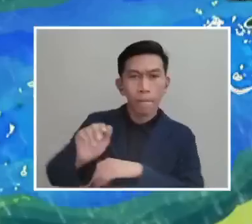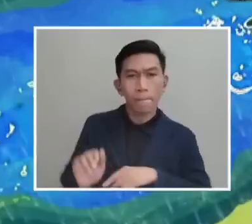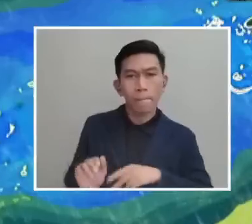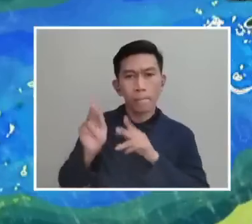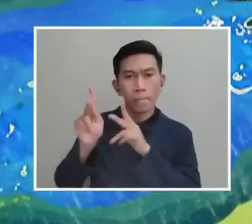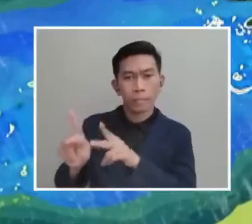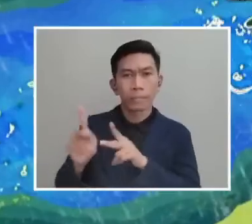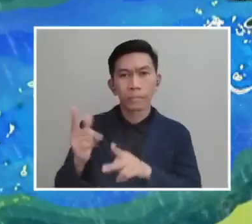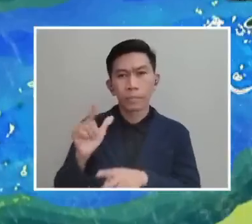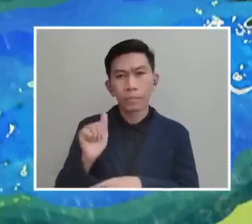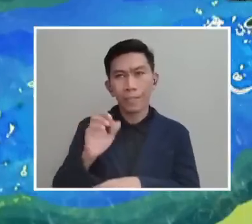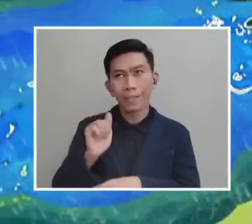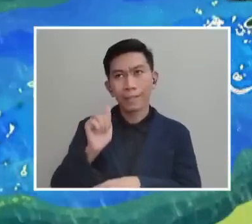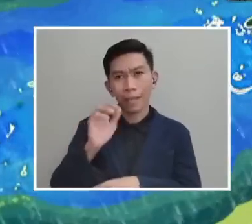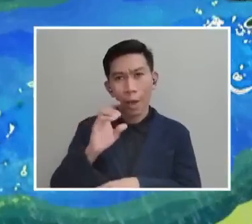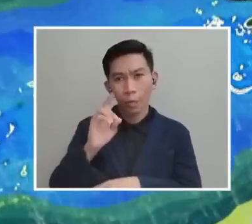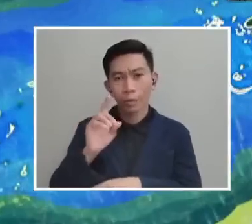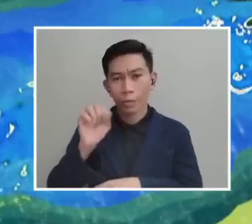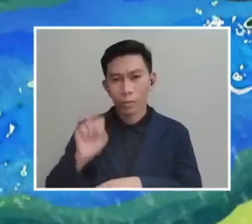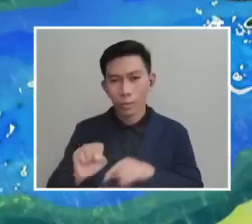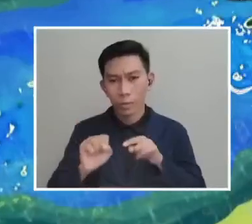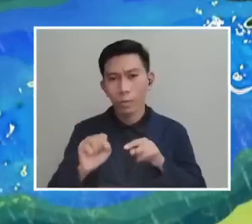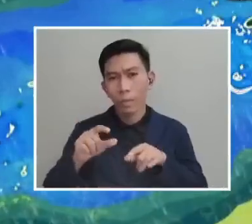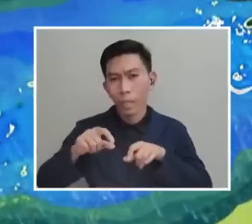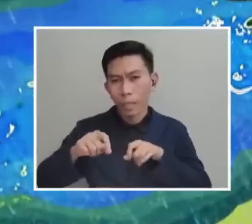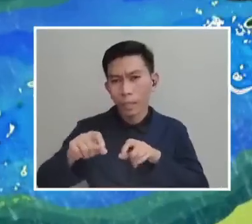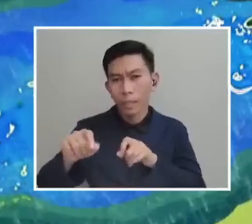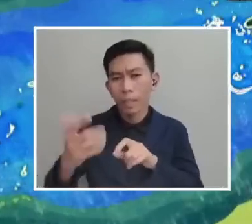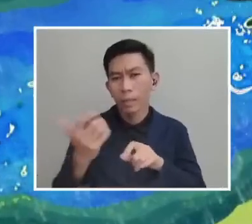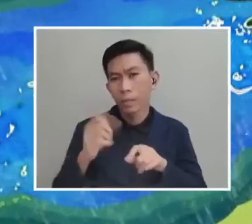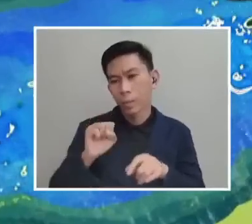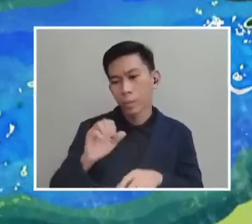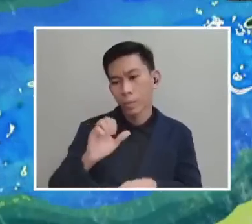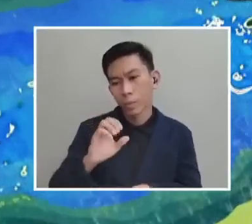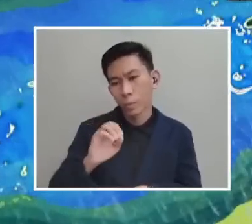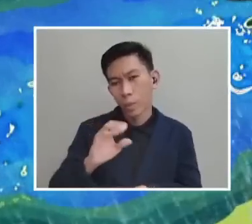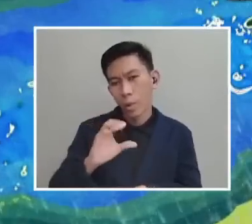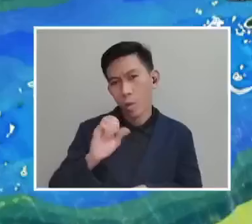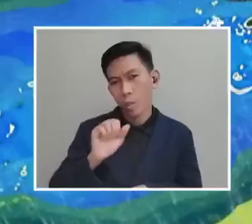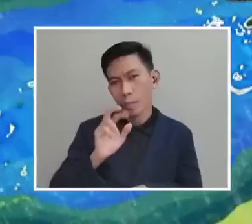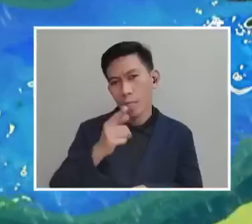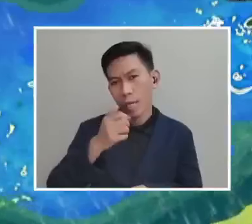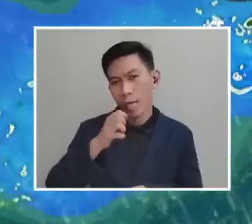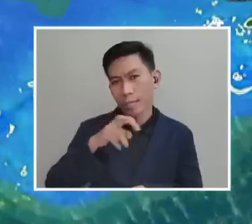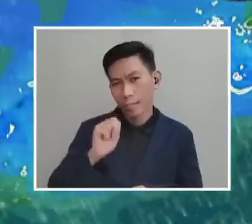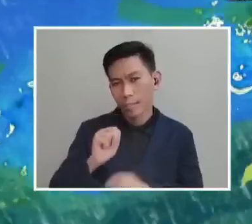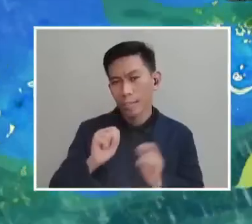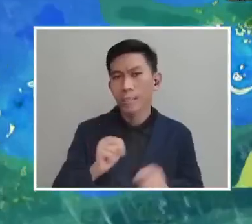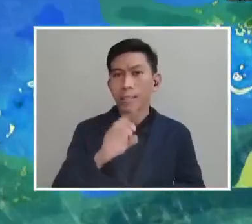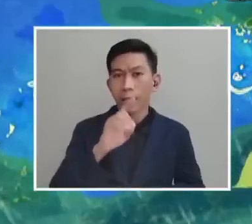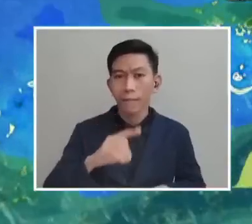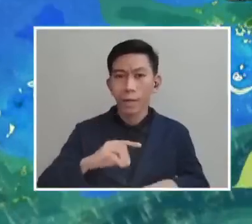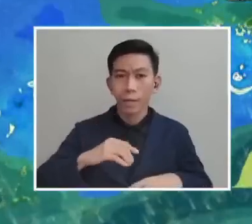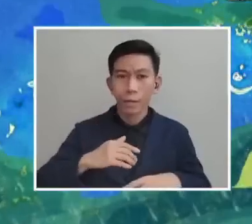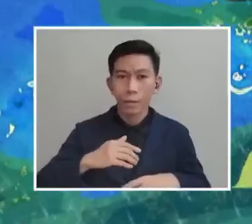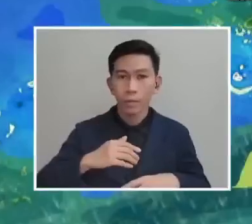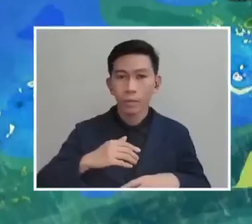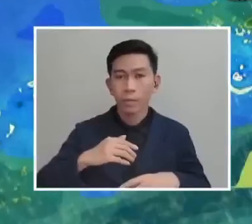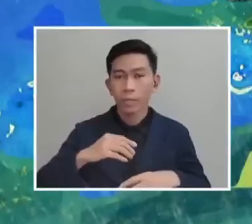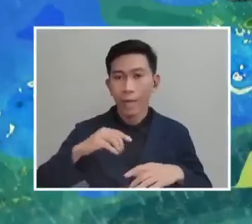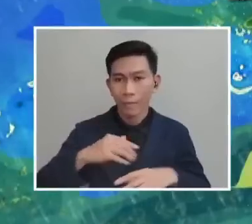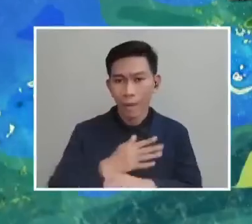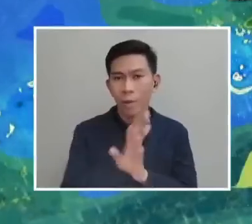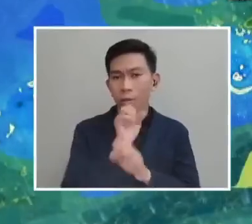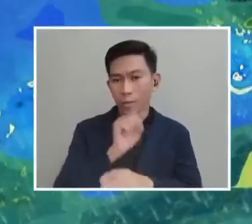Sur, Maguindanao Provinces, malaking bahagi ng Sokcergen at Davao del Sur. At sa gabi, maulan pa sa malaking bahagi